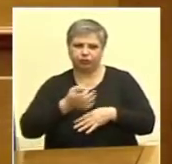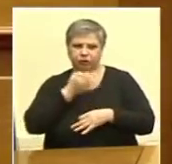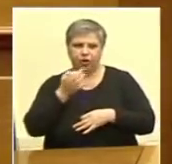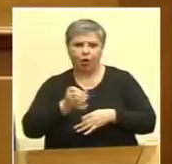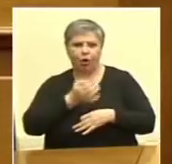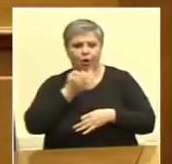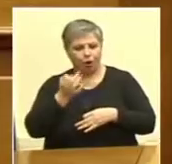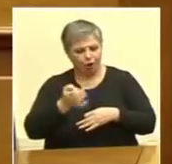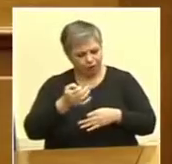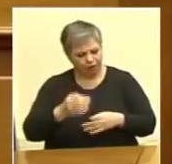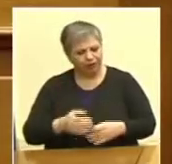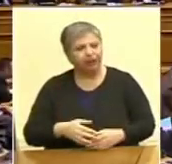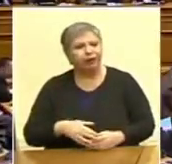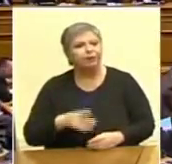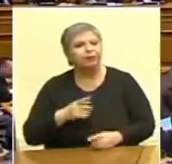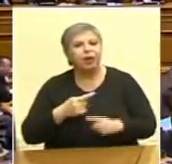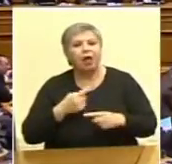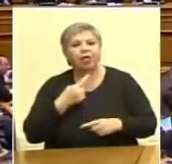κάνοντας αναφορά